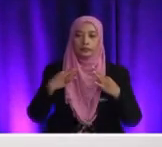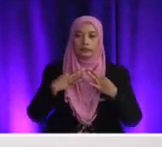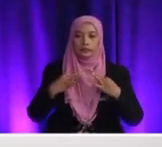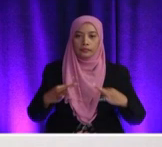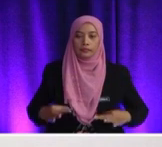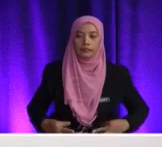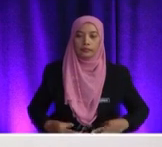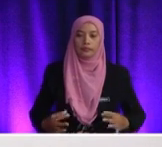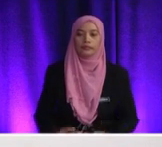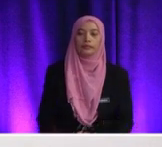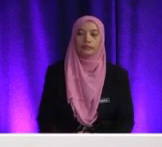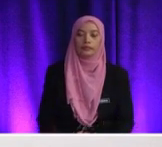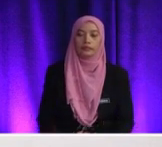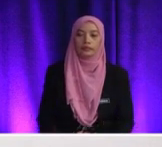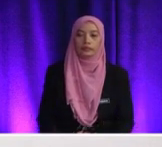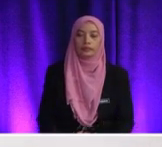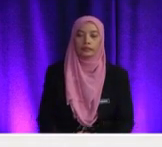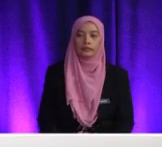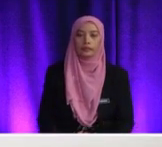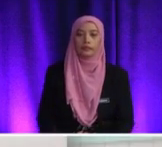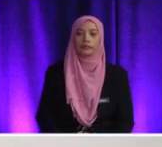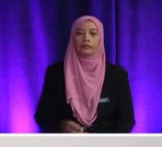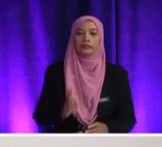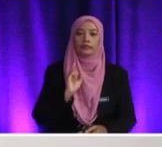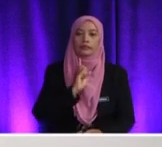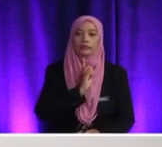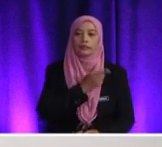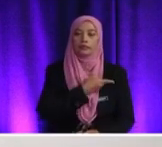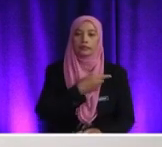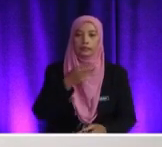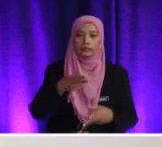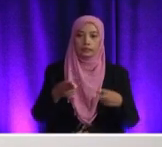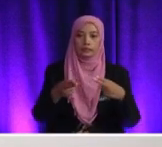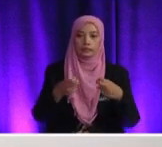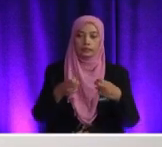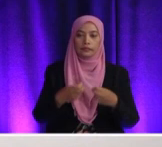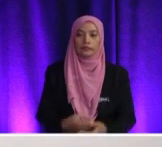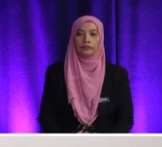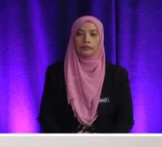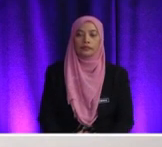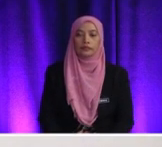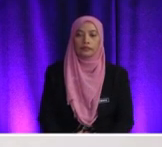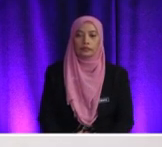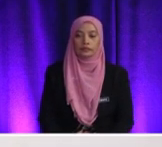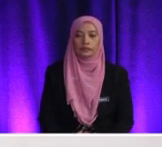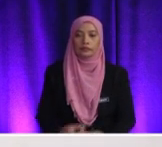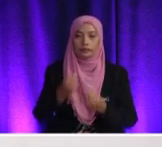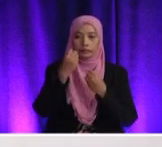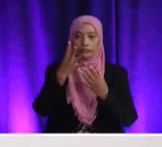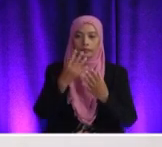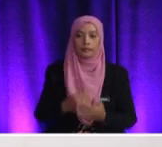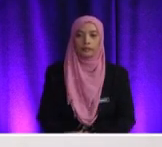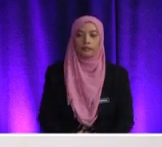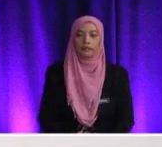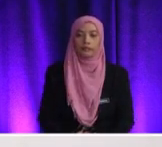Ichigo Thailand dana telah berbincang dan kami hendak Kemukakan Nadya kami murid-murid sekolah atau pelajarinya bersedih